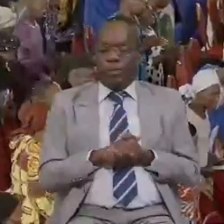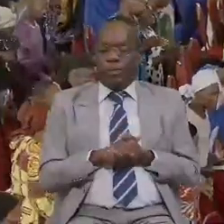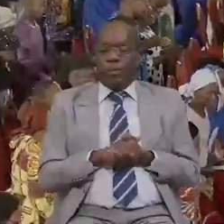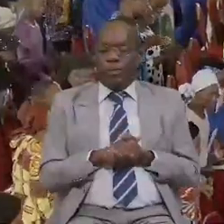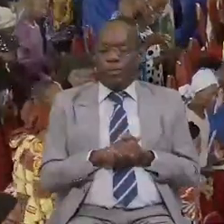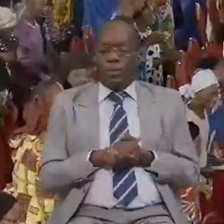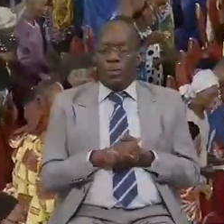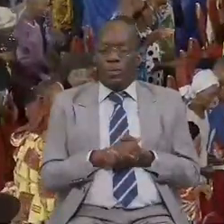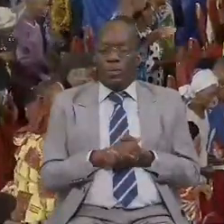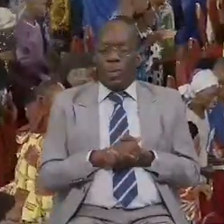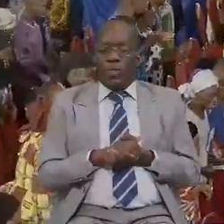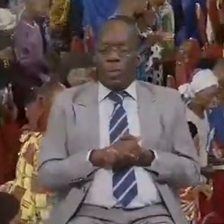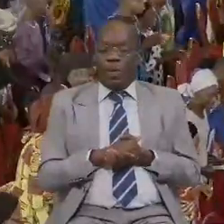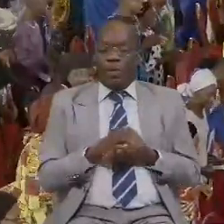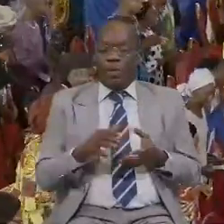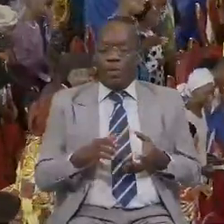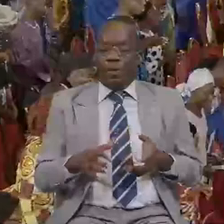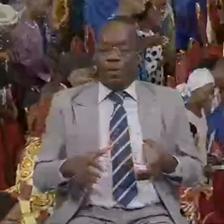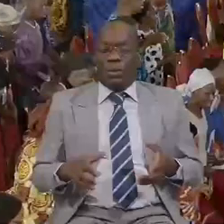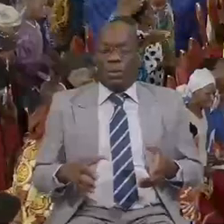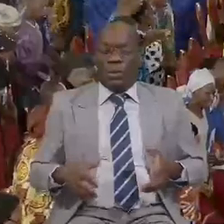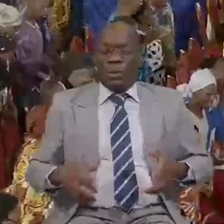La violence